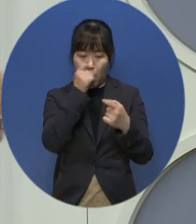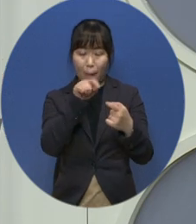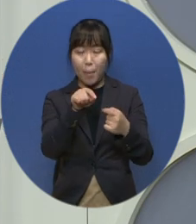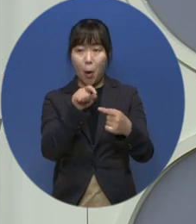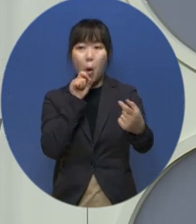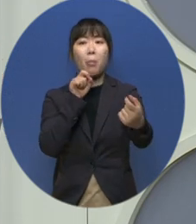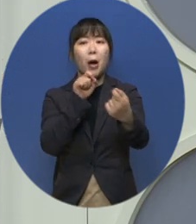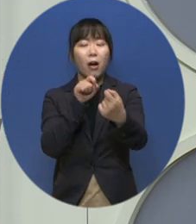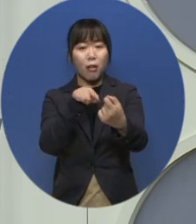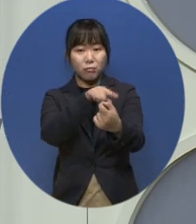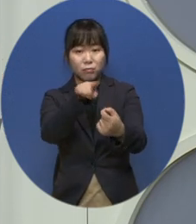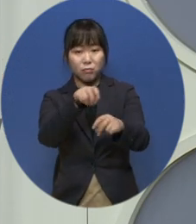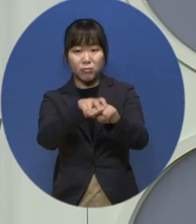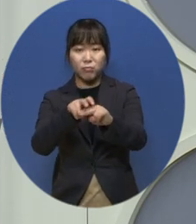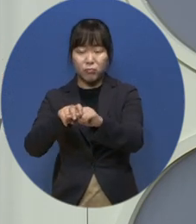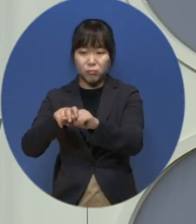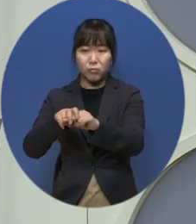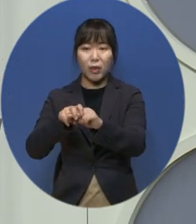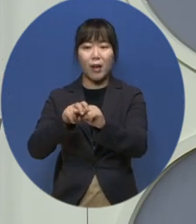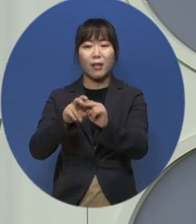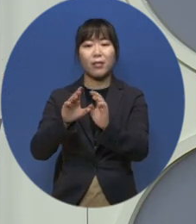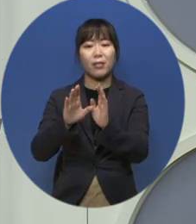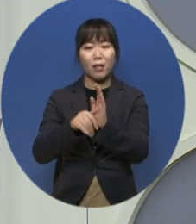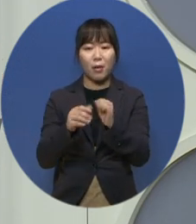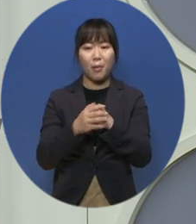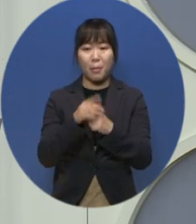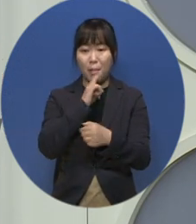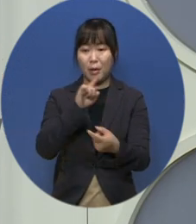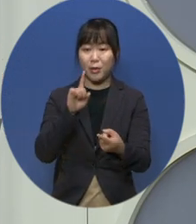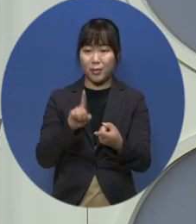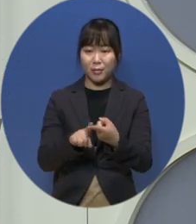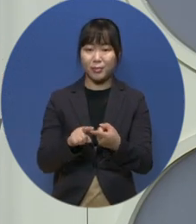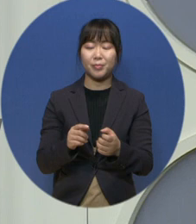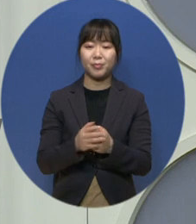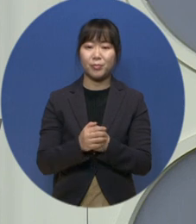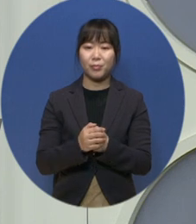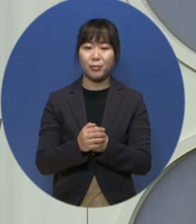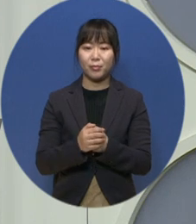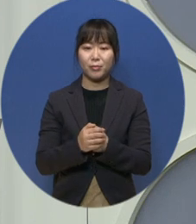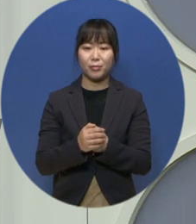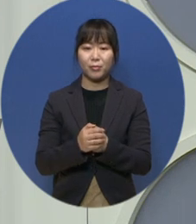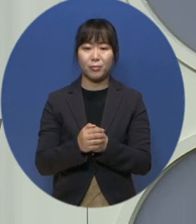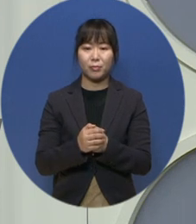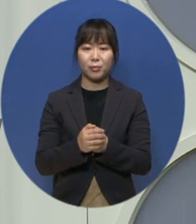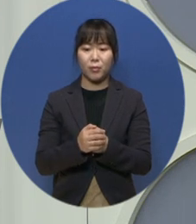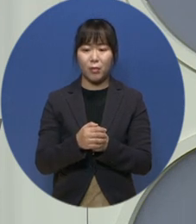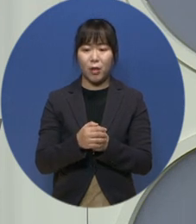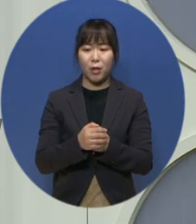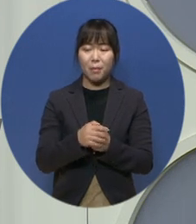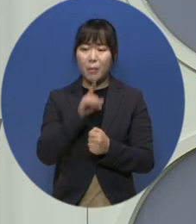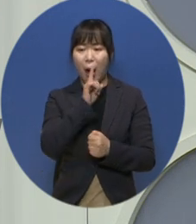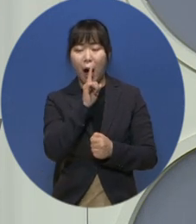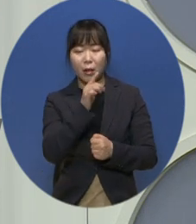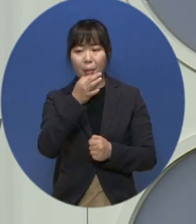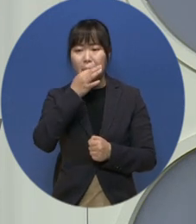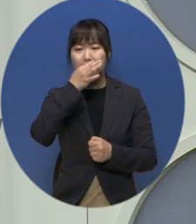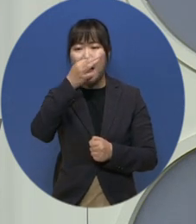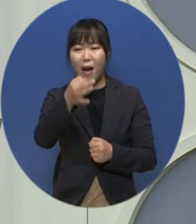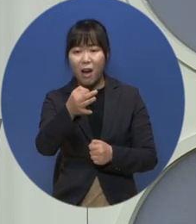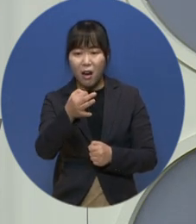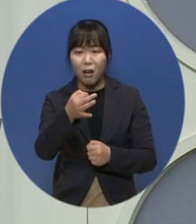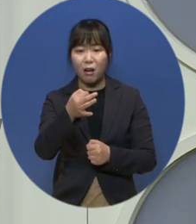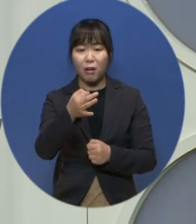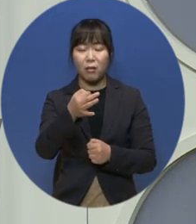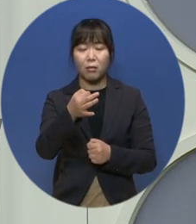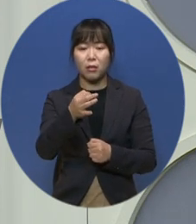코앞에 앉아있단 말이죠. 그럴 경우에 말씀하신 것처럼 어떻게 침이 튄다든가 그다음에 이런 여러